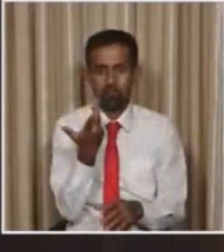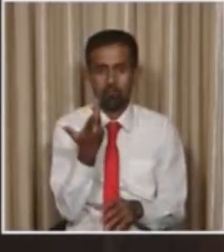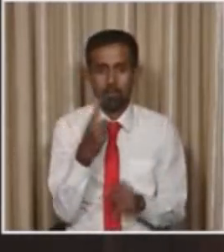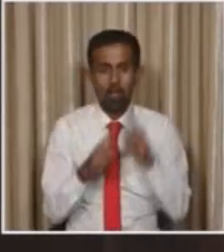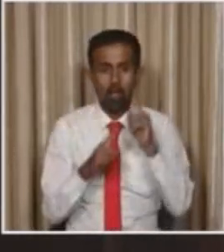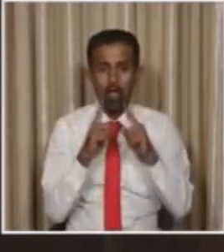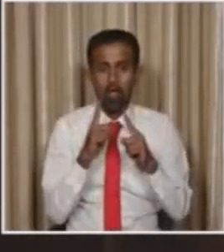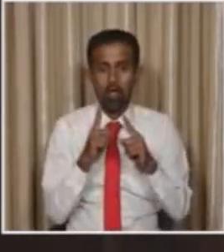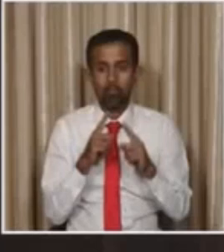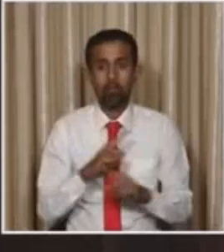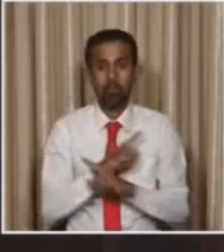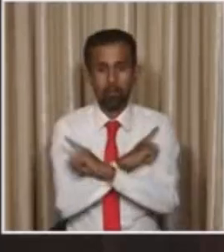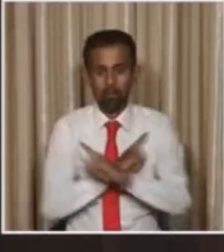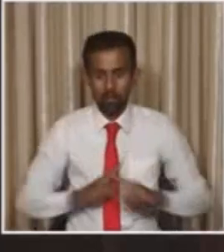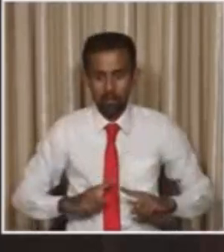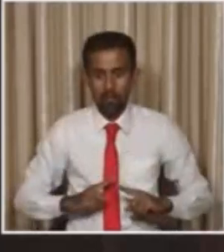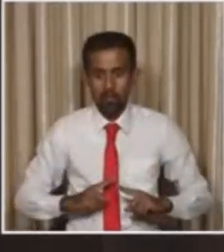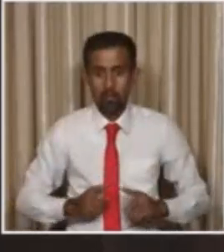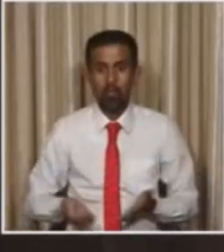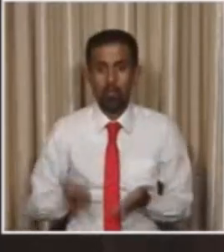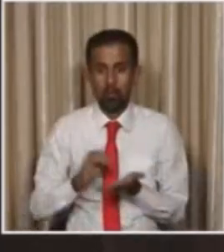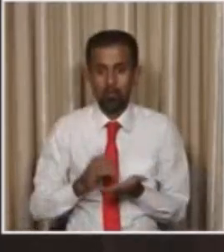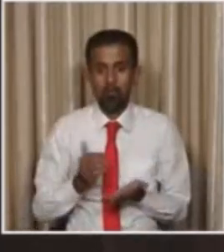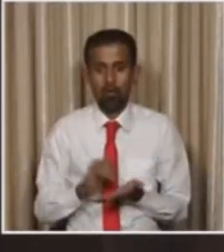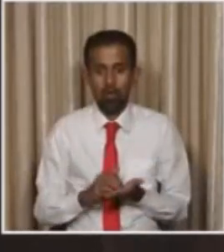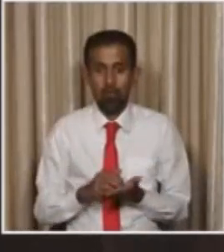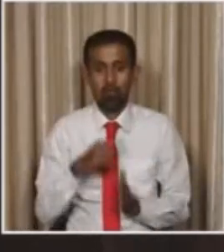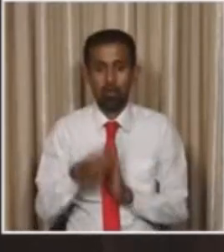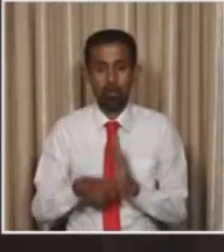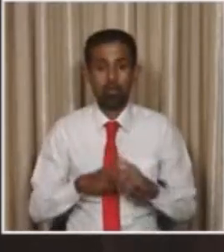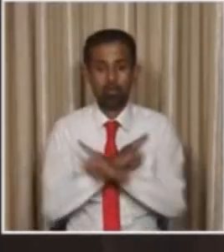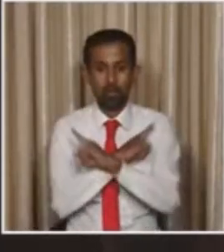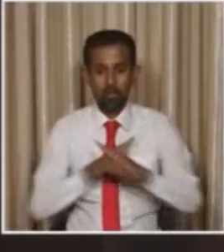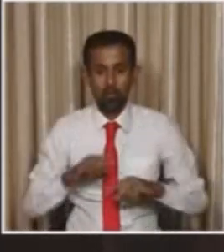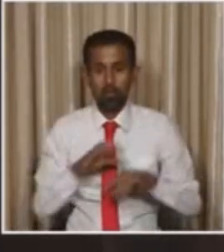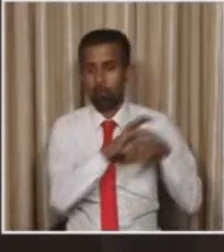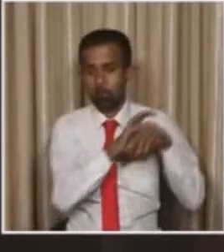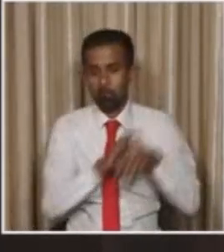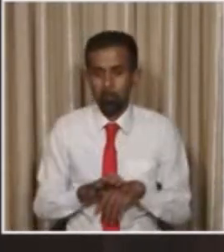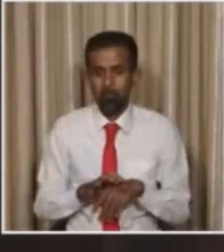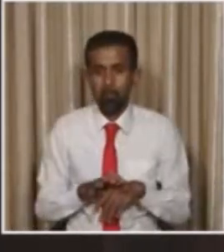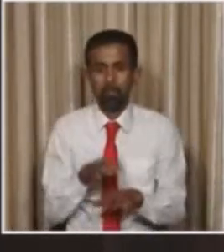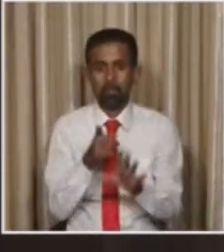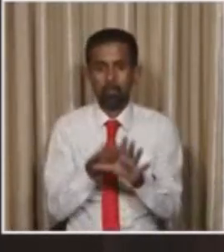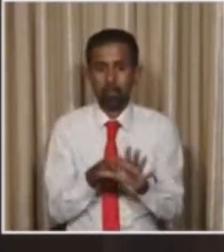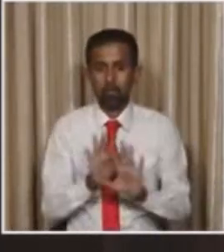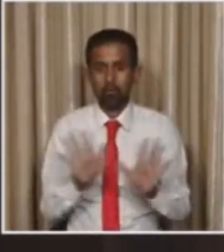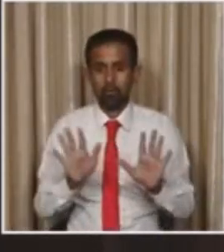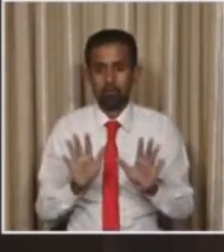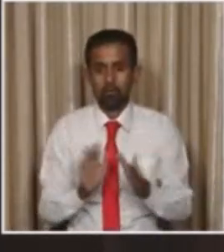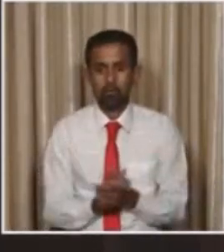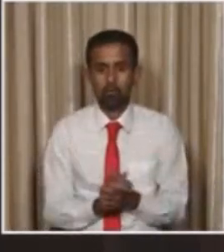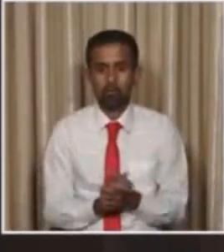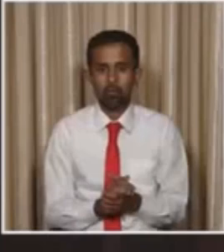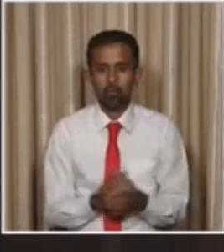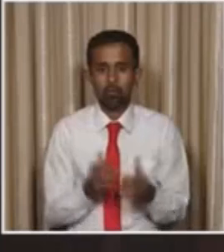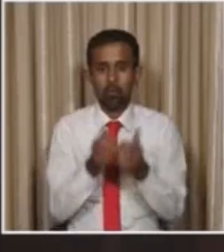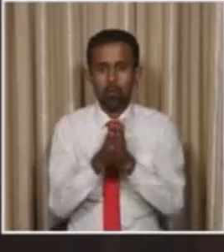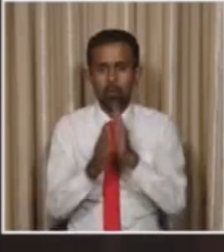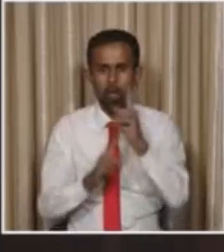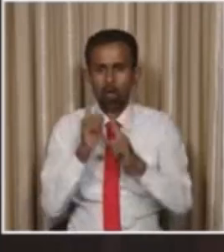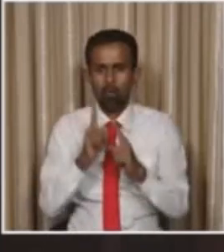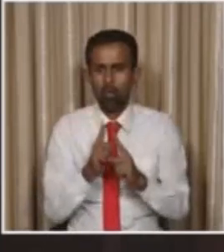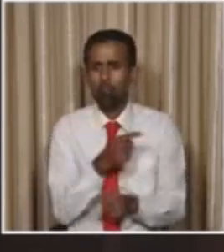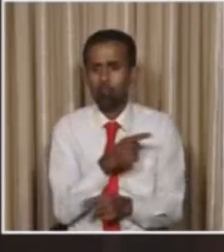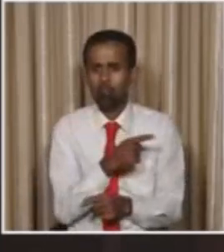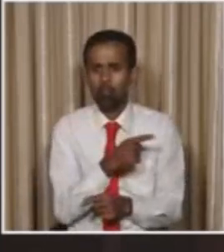කරේ මොකද මේ LTT එක මේ නැවත වතාවක් මේ රටේ LTT එක ගේන්න හදන තරුණයෙ නෙවෙයි මේ තනි කරම කතා කරන්නේ මොකටද